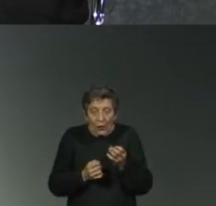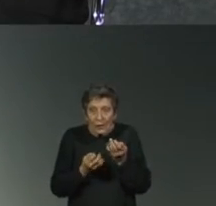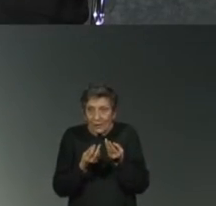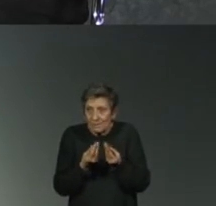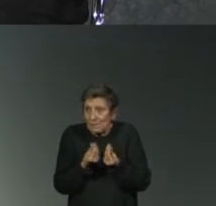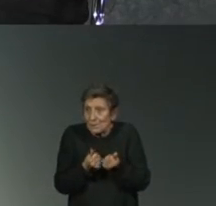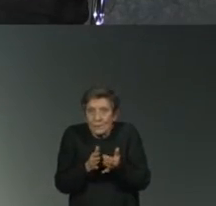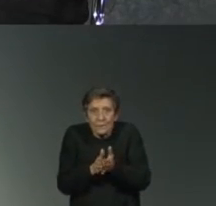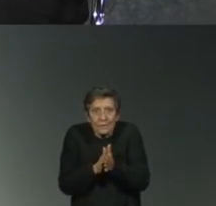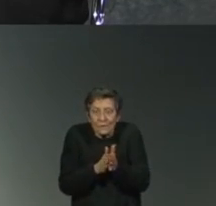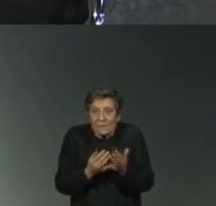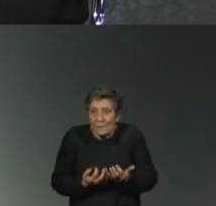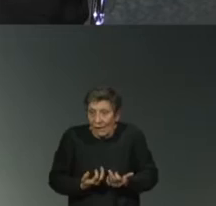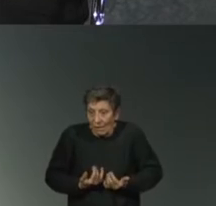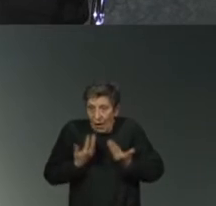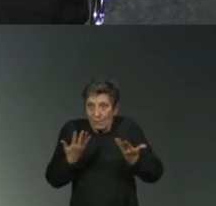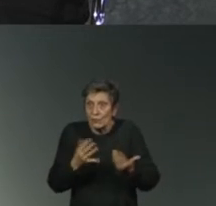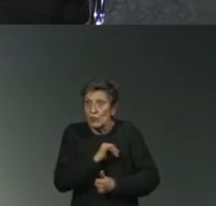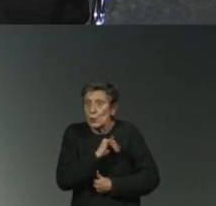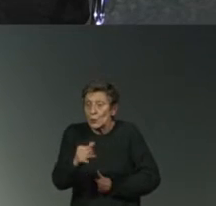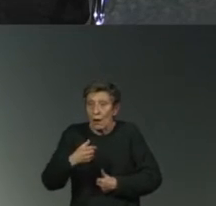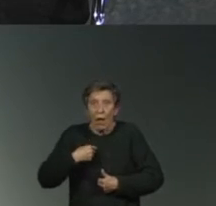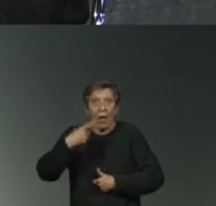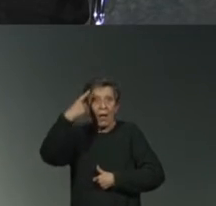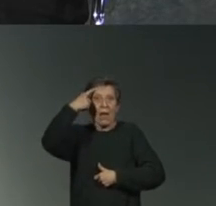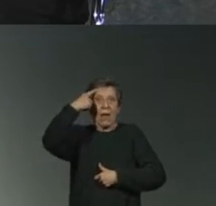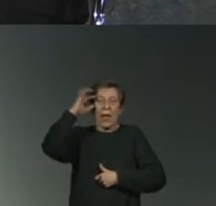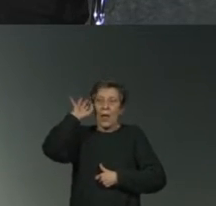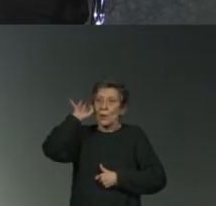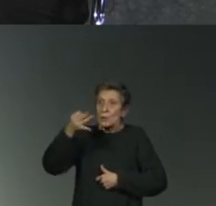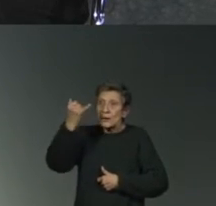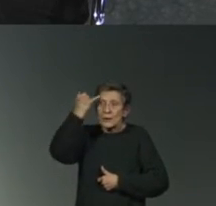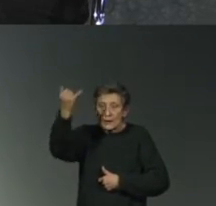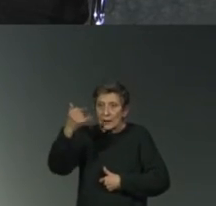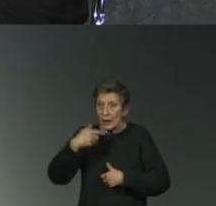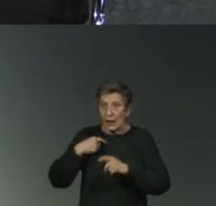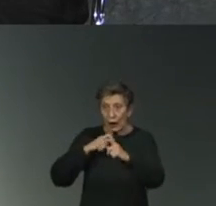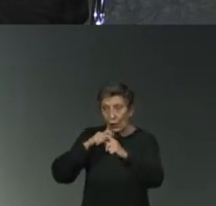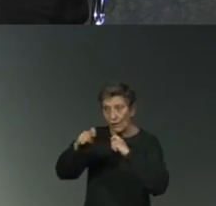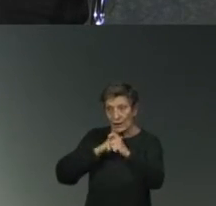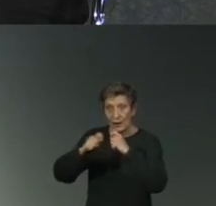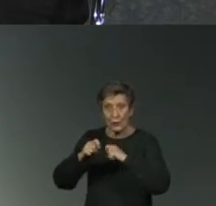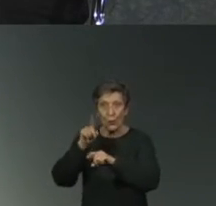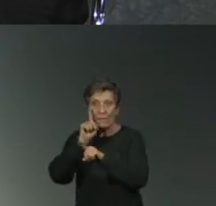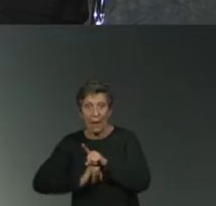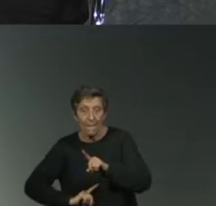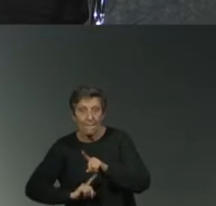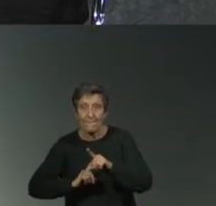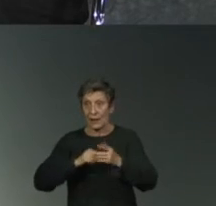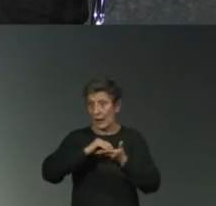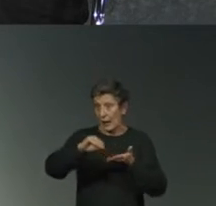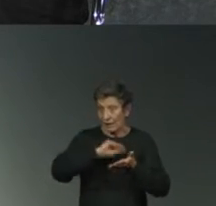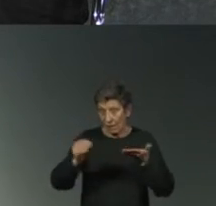vienne, comme ça, une sorte de fulgurance, d'une conversation entre un écrivain et une femme, Sarah, dont il